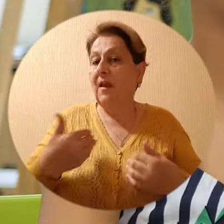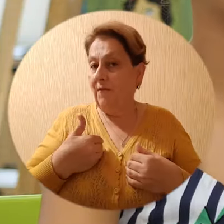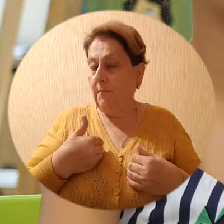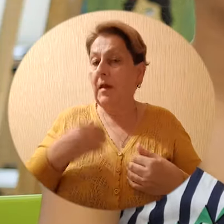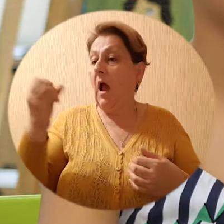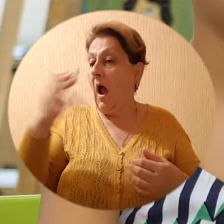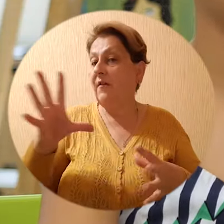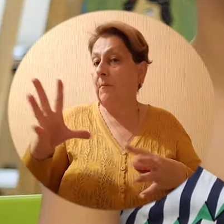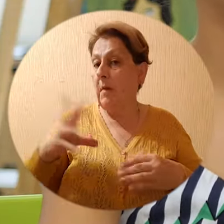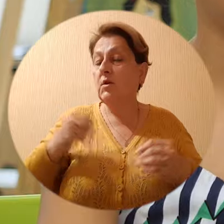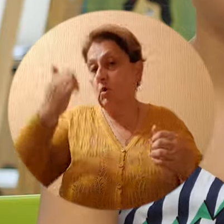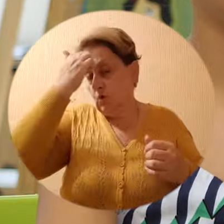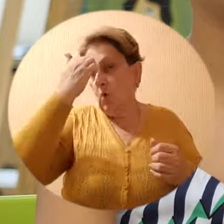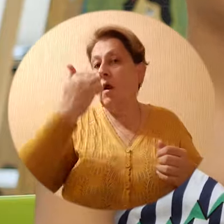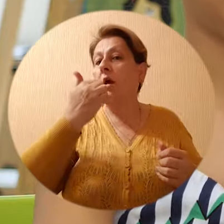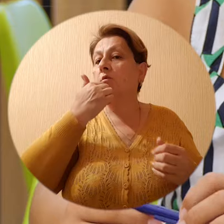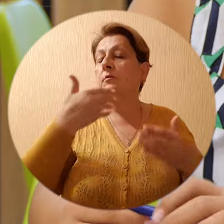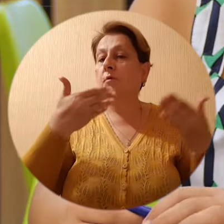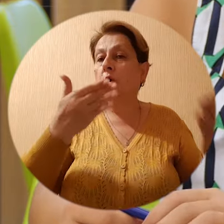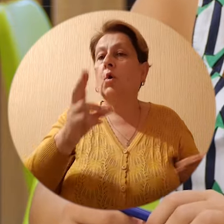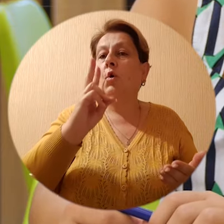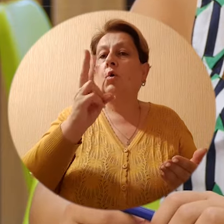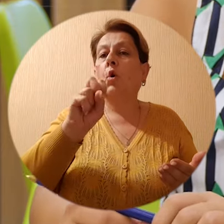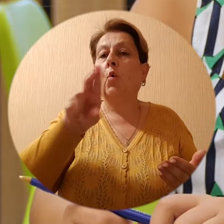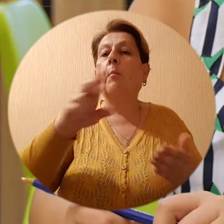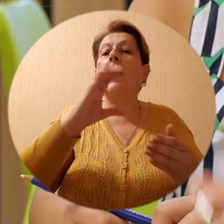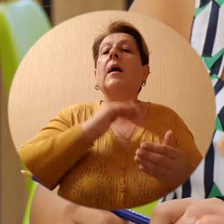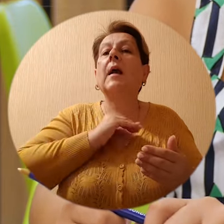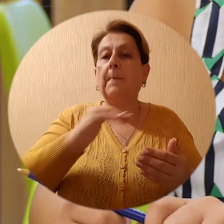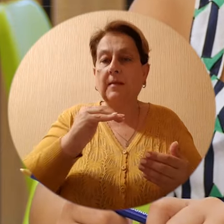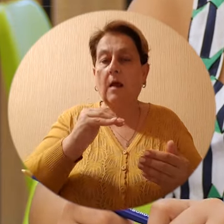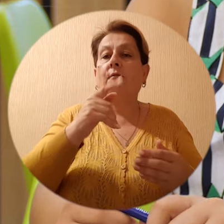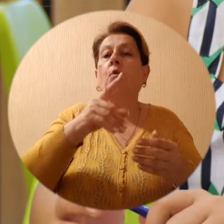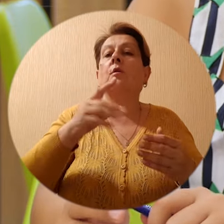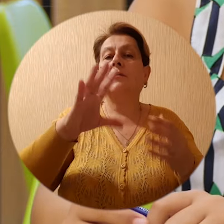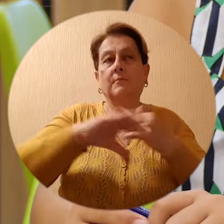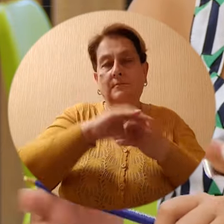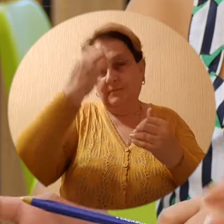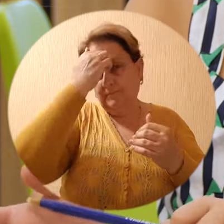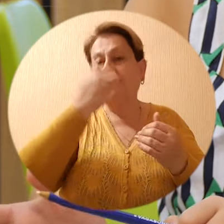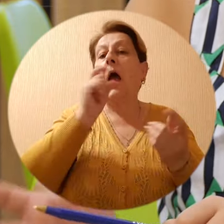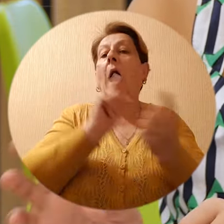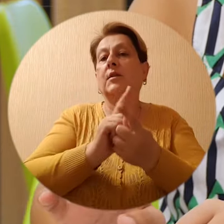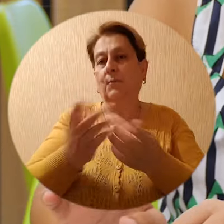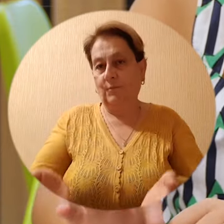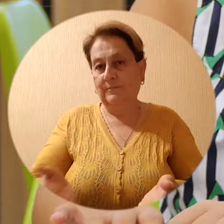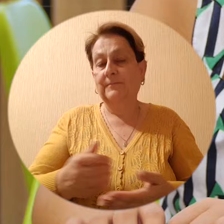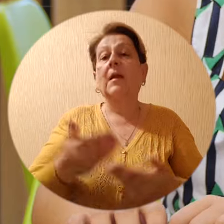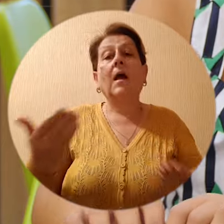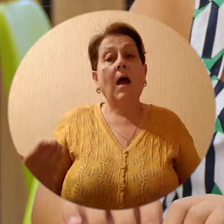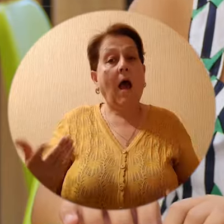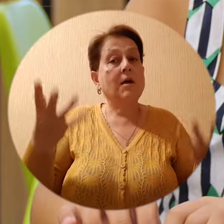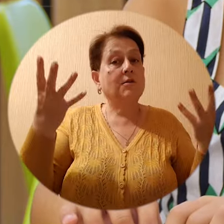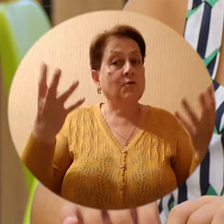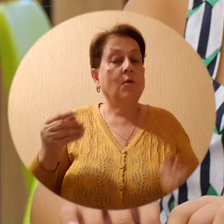Եվ մենք Արևիկ միասին շնորհակալություն ենք հայտնում կլուբ կապիտալին, որի շնորհիվ է կայանում է մեր հանդիպումը.